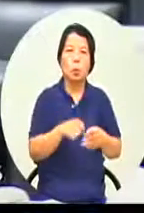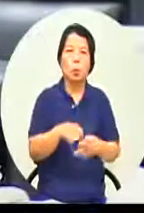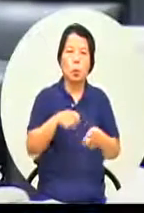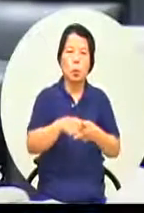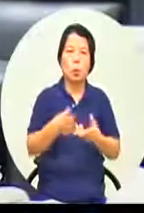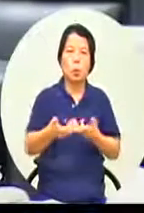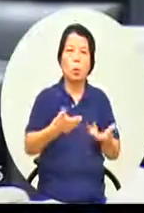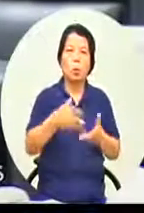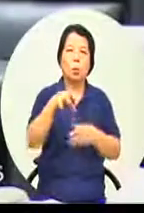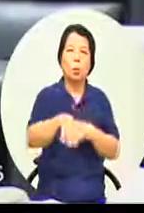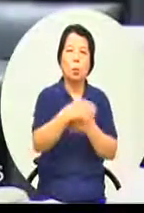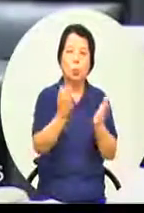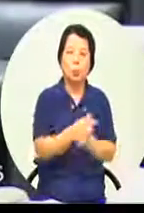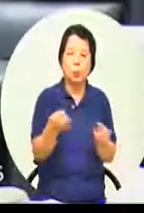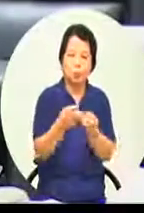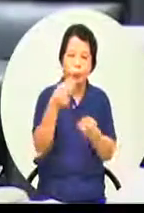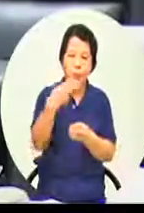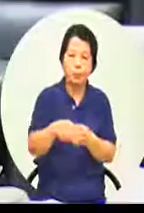是，